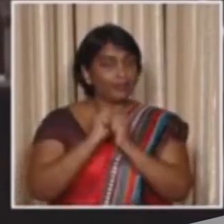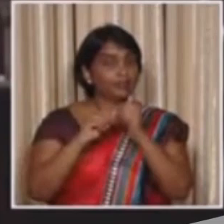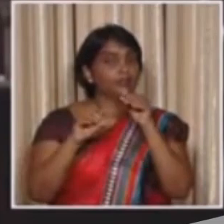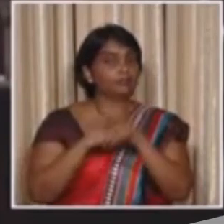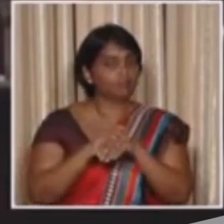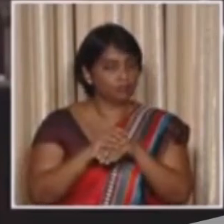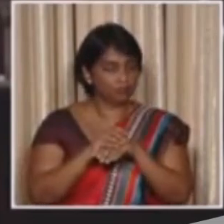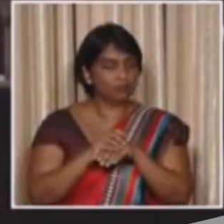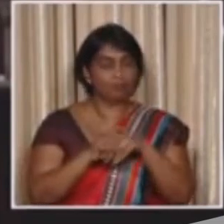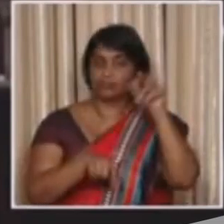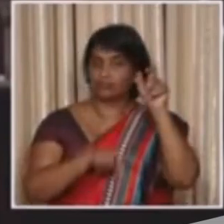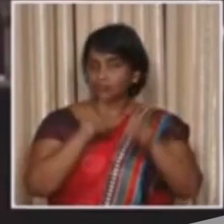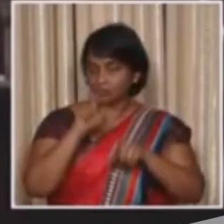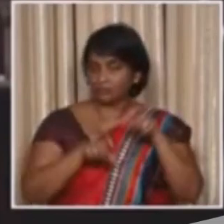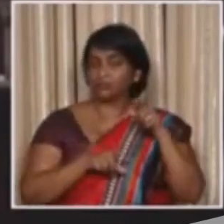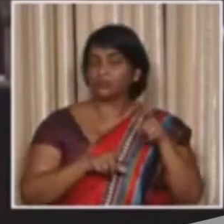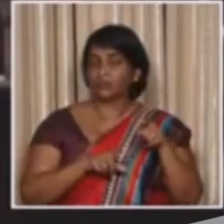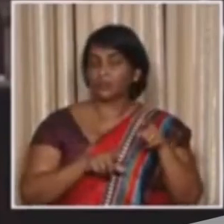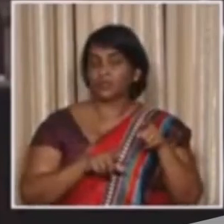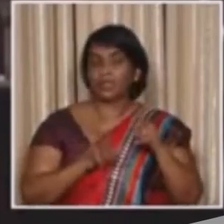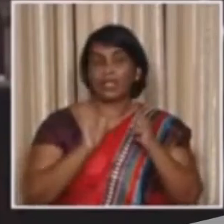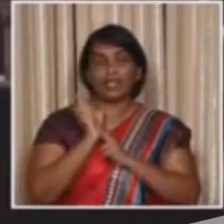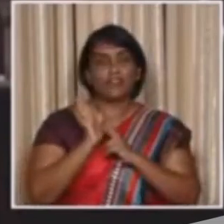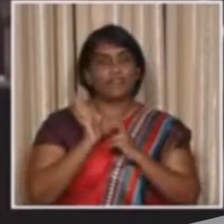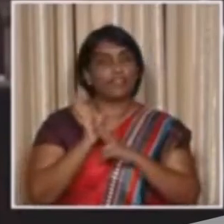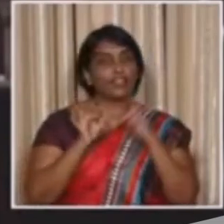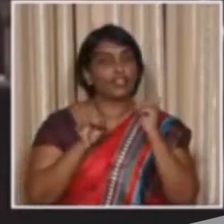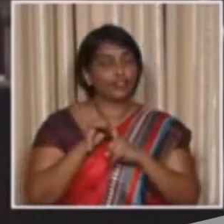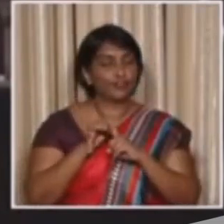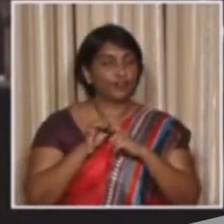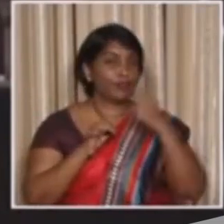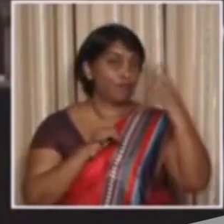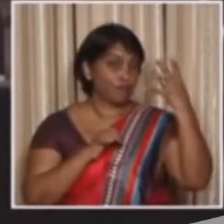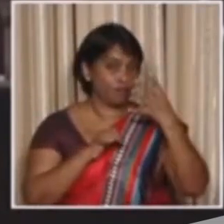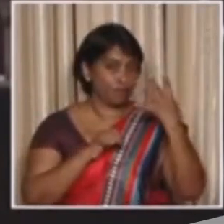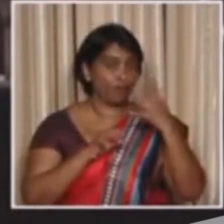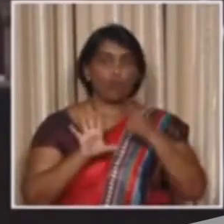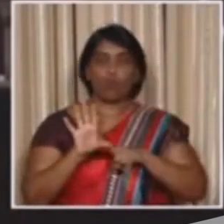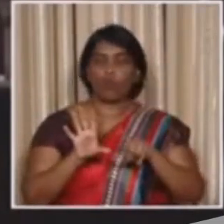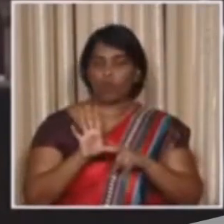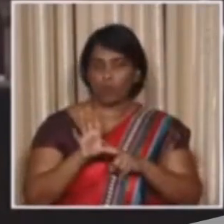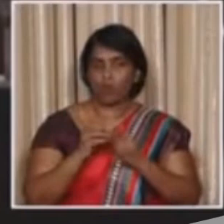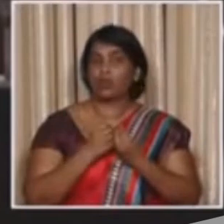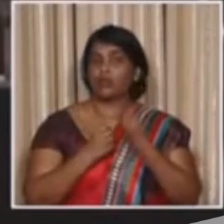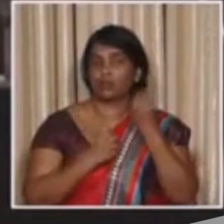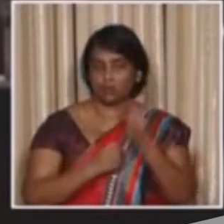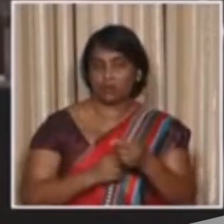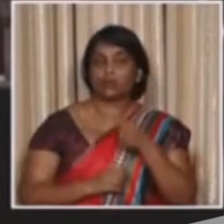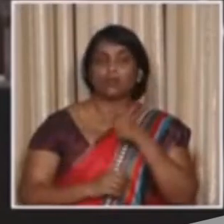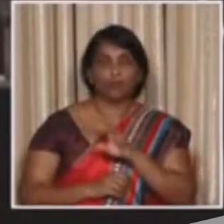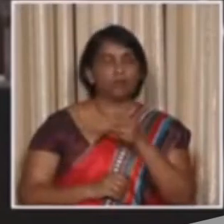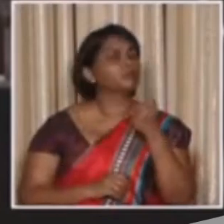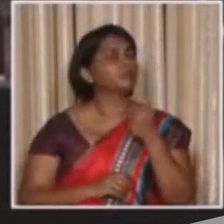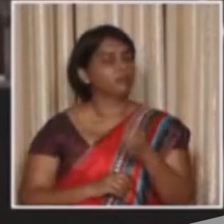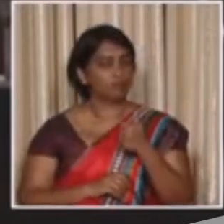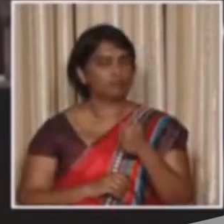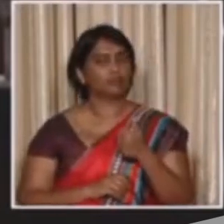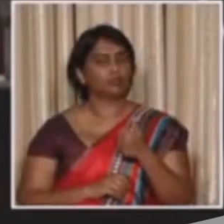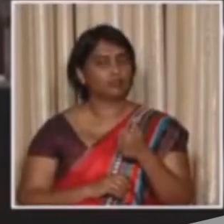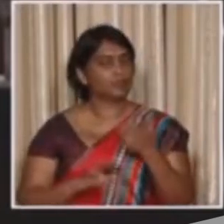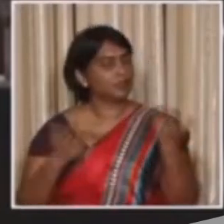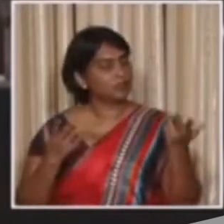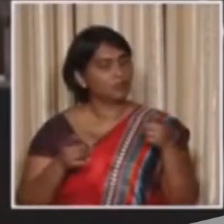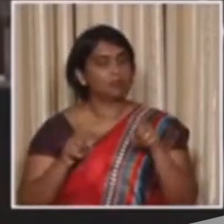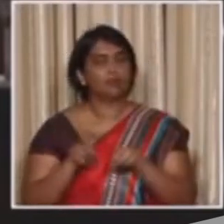කරන සේවක සේවිකාවන්ට ඒ NVQ ලෙවල් 4 ඒ පුහුණුව ලබා දෙන්න ඕනේ කියලා. ඒ ඉතාවත් හොඳයි. මොකද එහෙම නැත්නම්